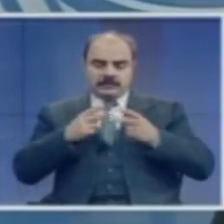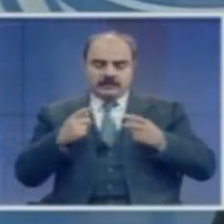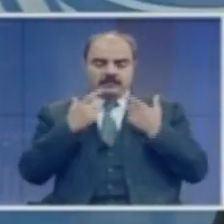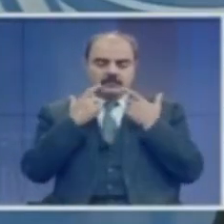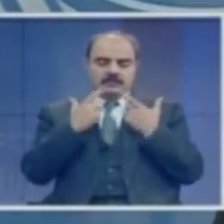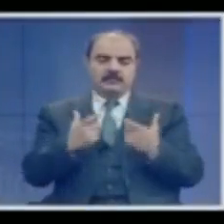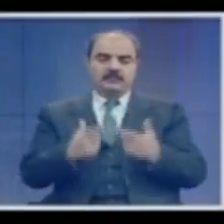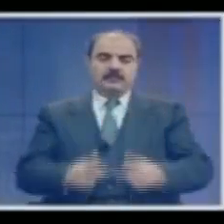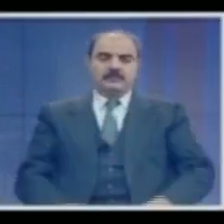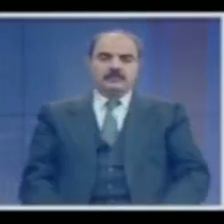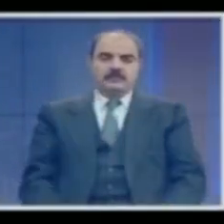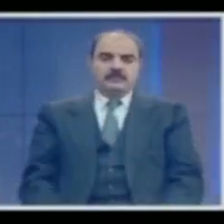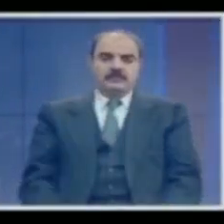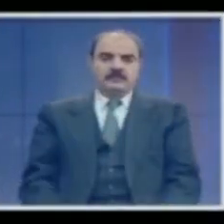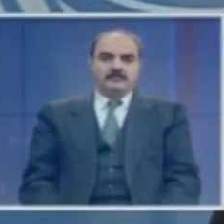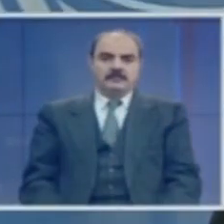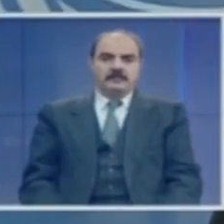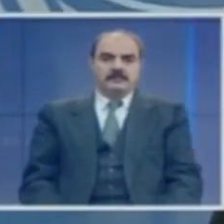بشكل أفضل.